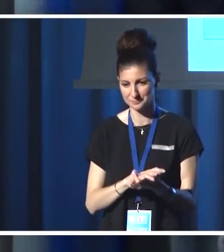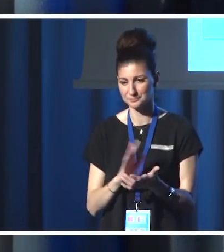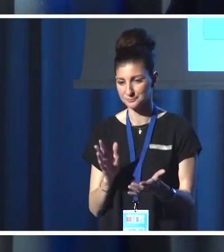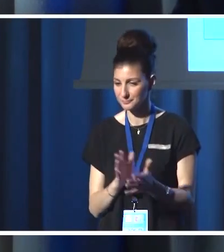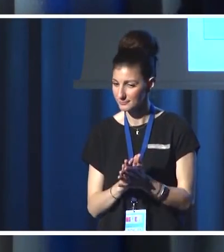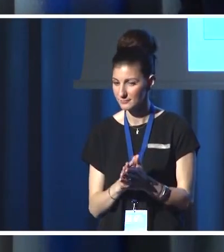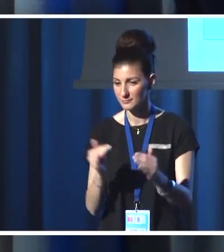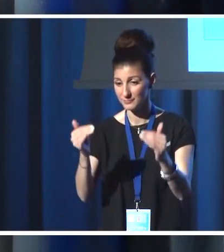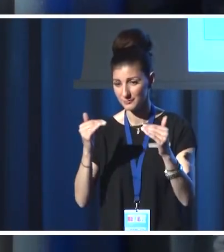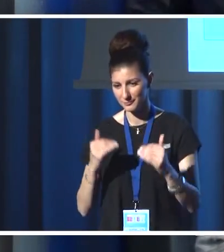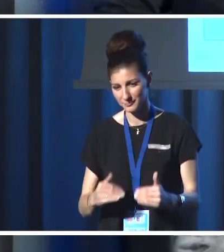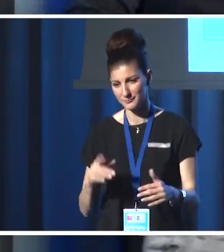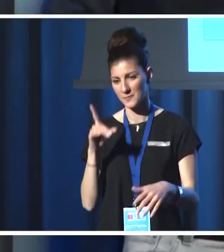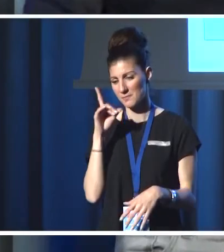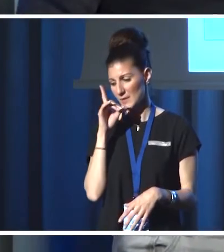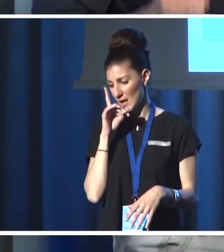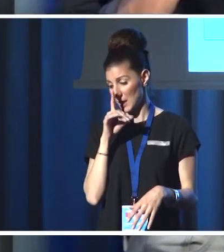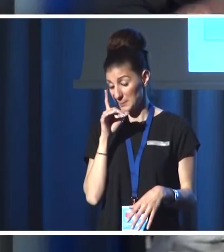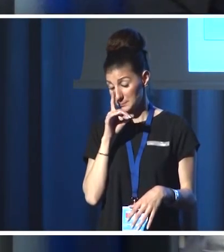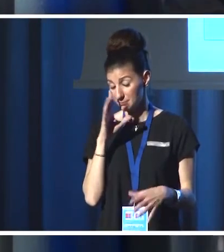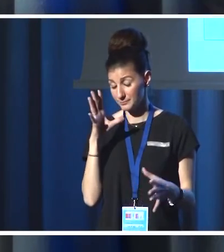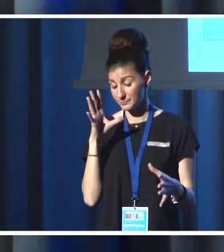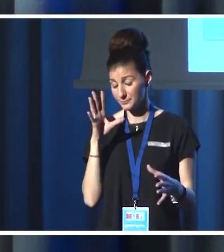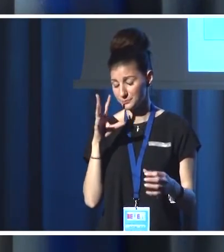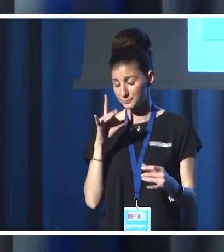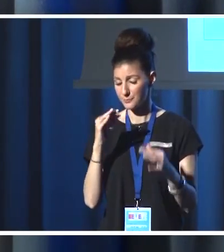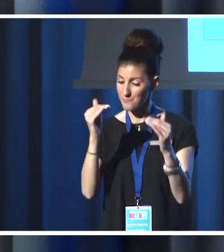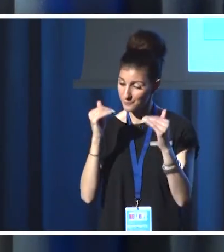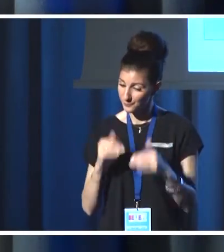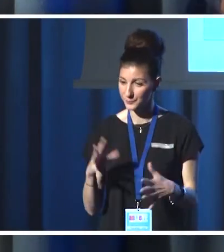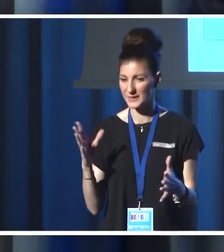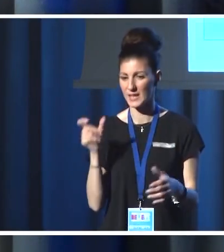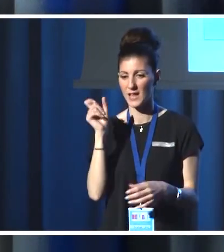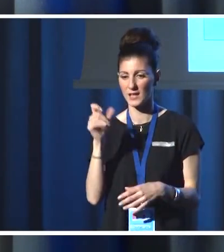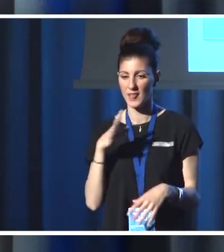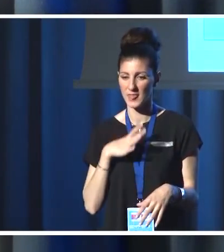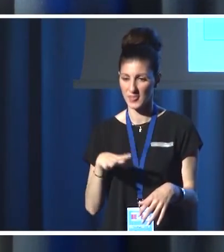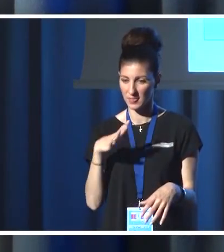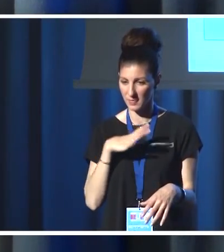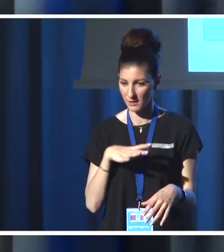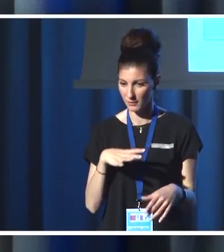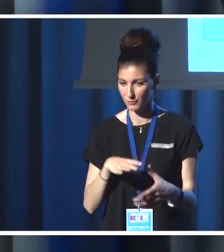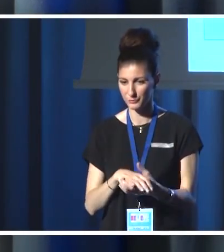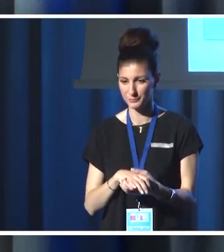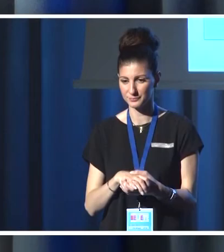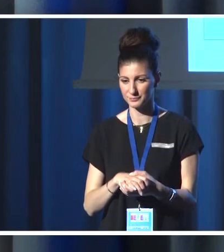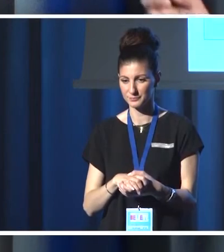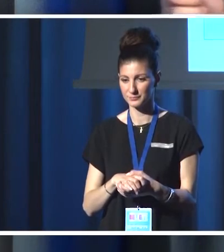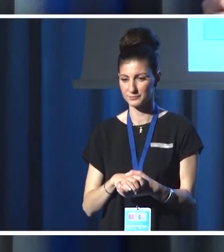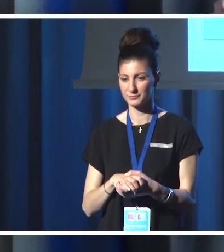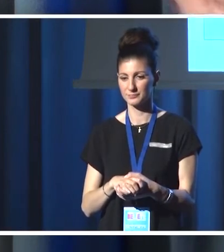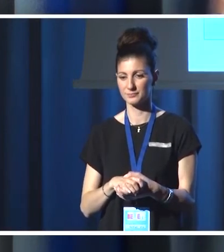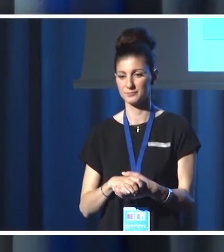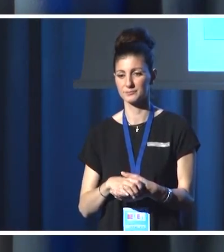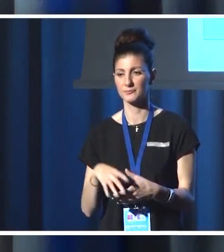θέλω έχει γίνει πλέον σχήμα λόγου πολλοί λένε θέλω αν εγώ άκουγα τα θέλω όλα τα θέλω σε κοινωνικές